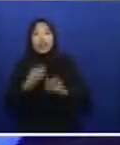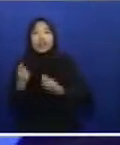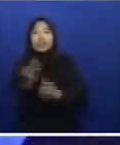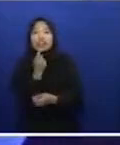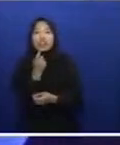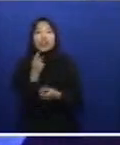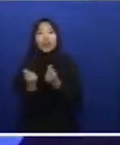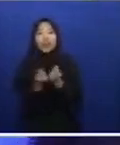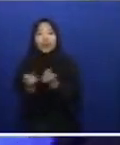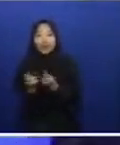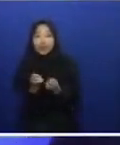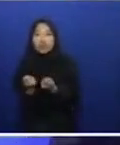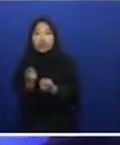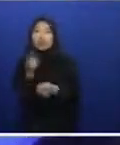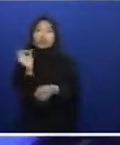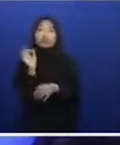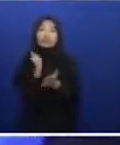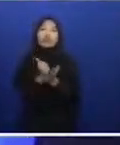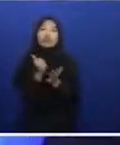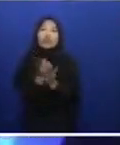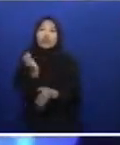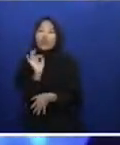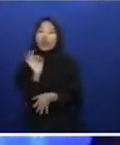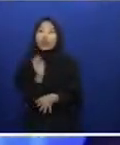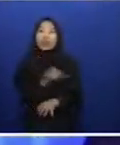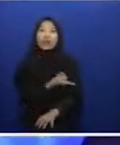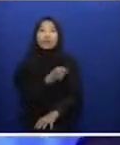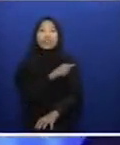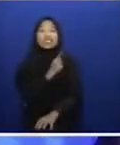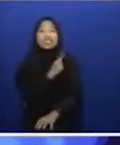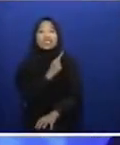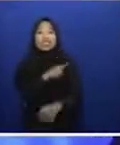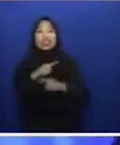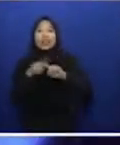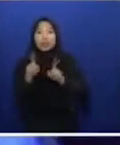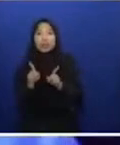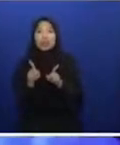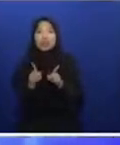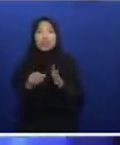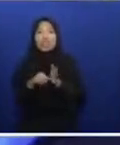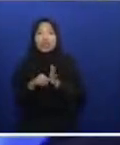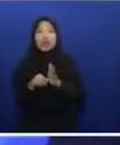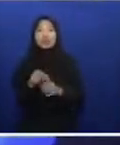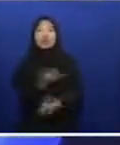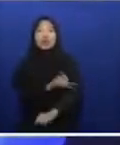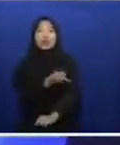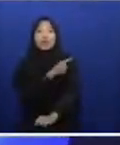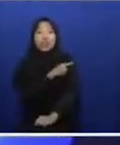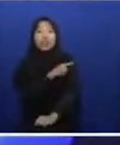saya, tapi kemampuan guru besar Universitas Brawijaya yang selalu berdiskusi dengan